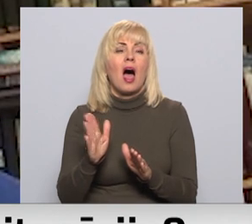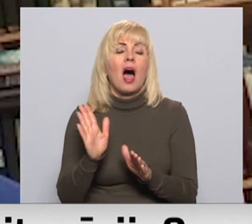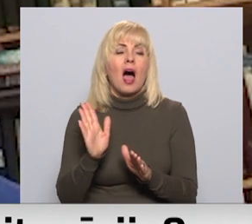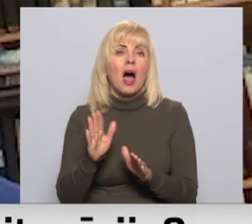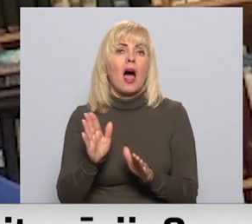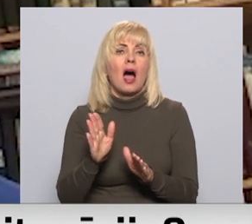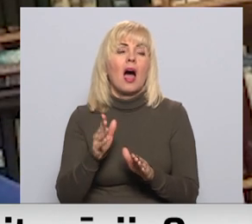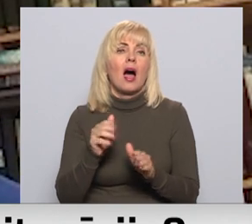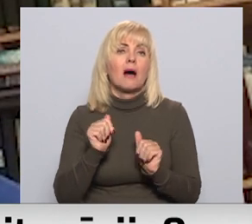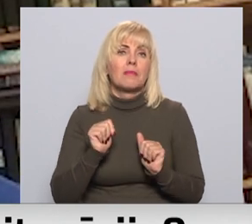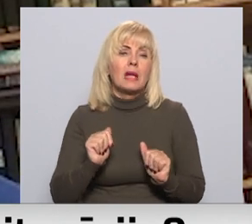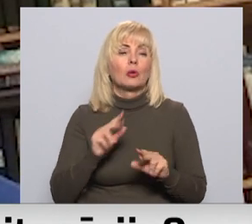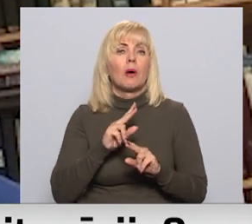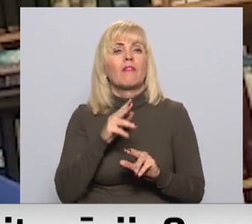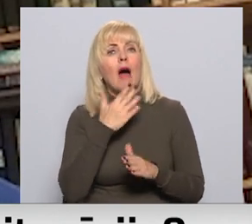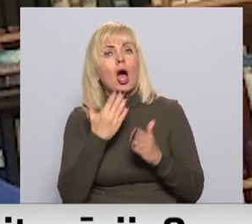radīt